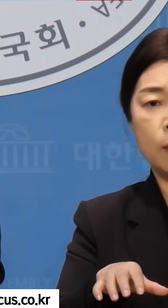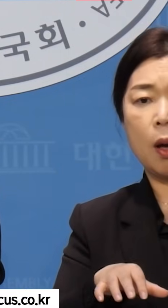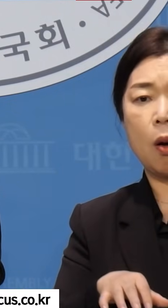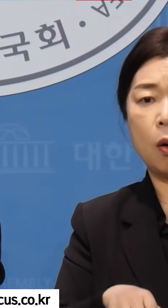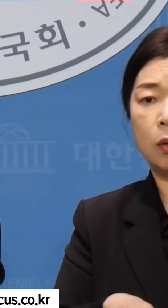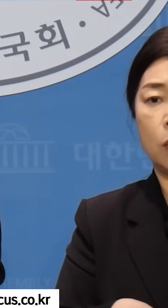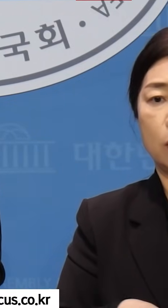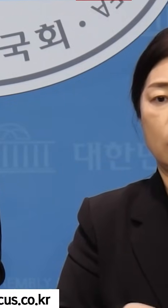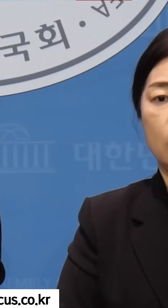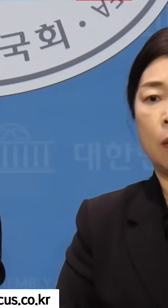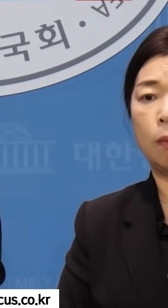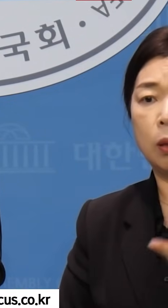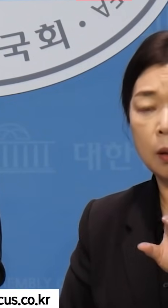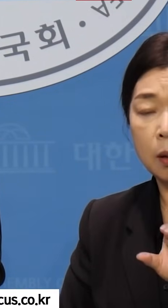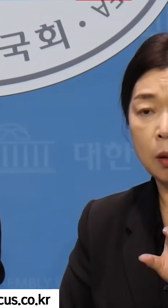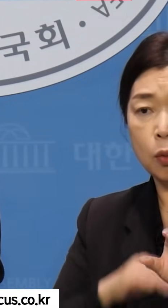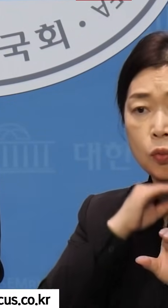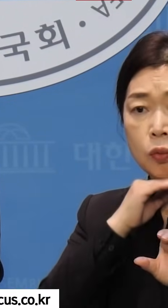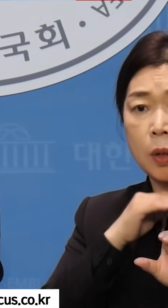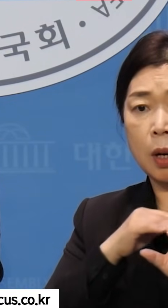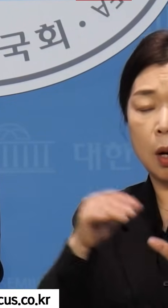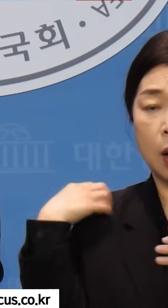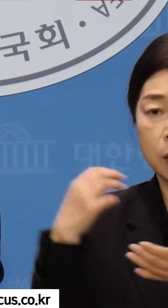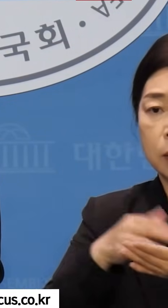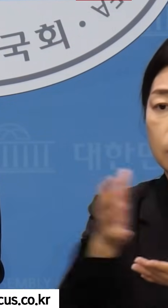200억이라는 돈이 훅 들어왔다가 훅 나갑니다.